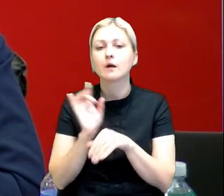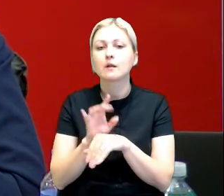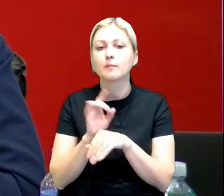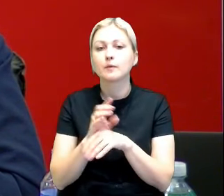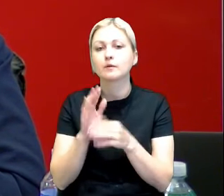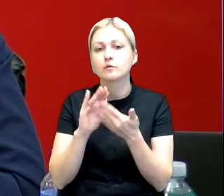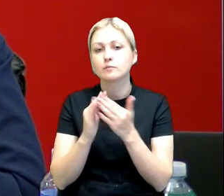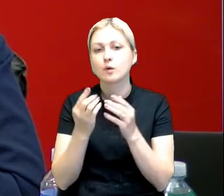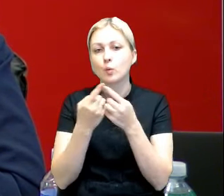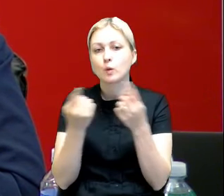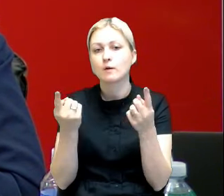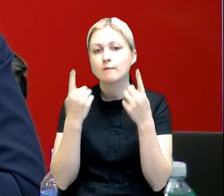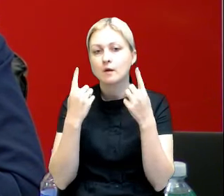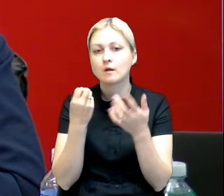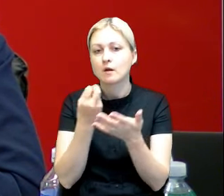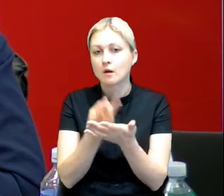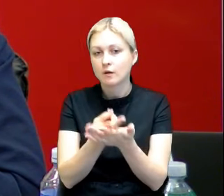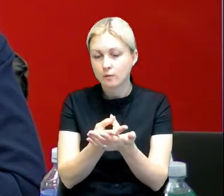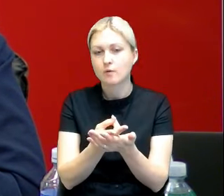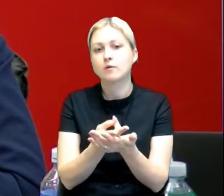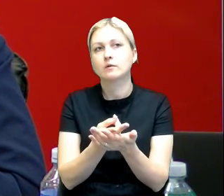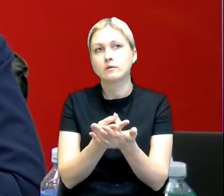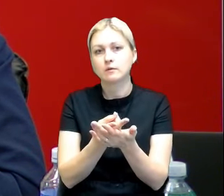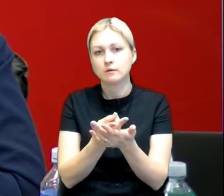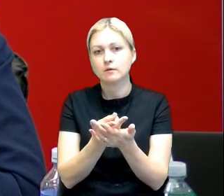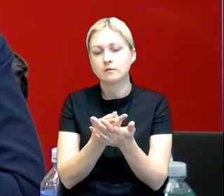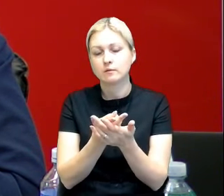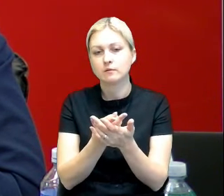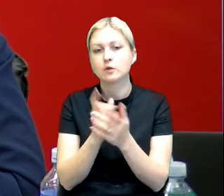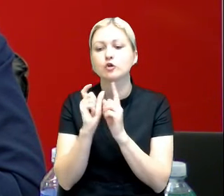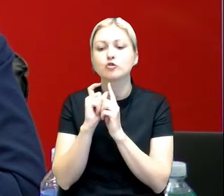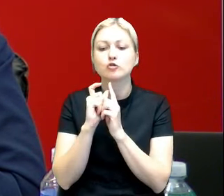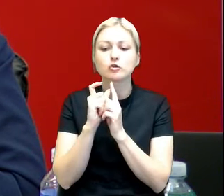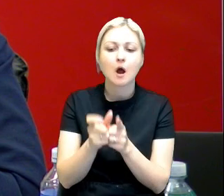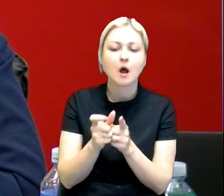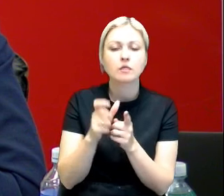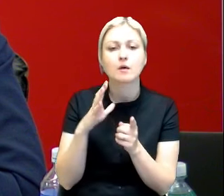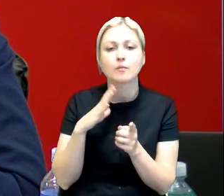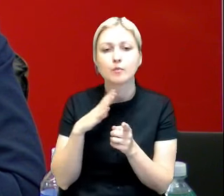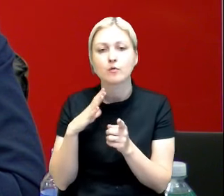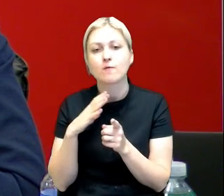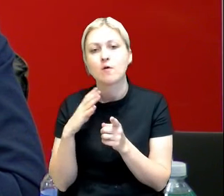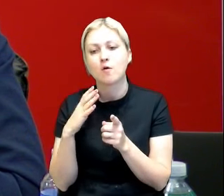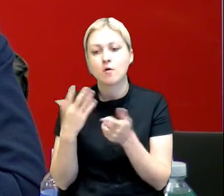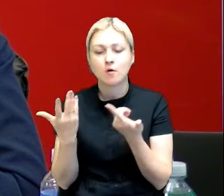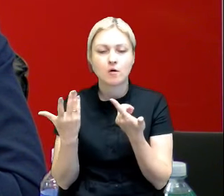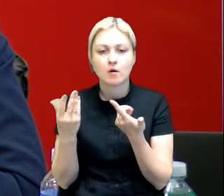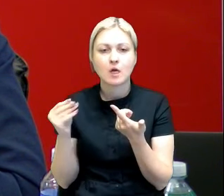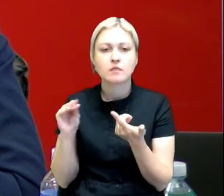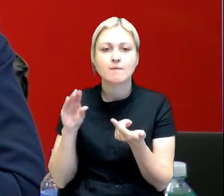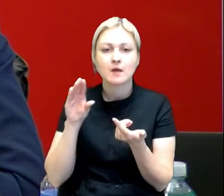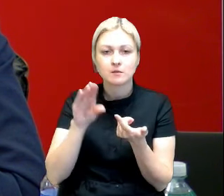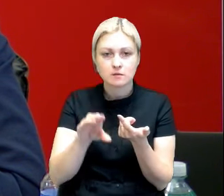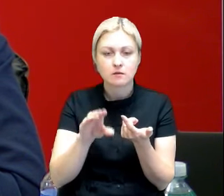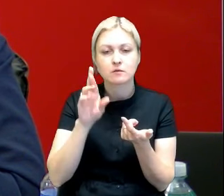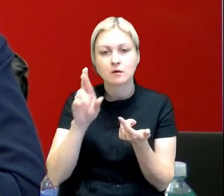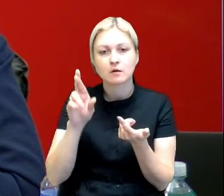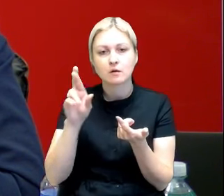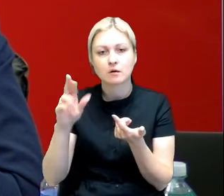ligoninė miesto ligoninė taip vadinama žadant labai dideles investicijas iš rrfo